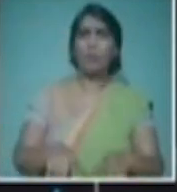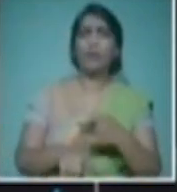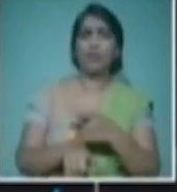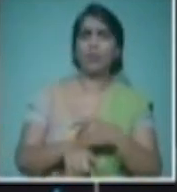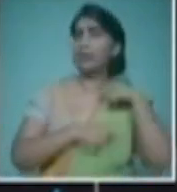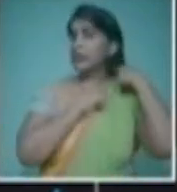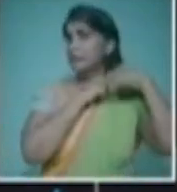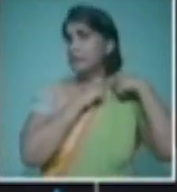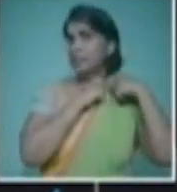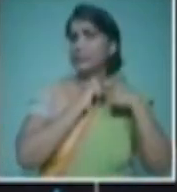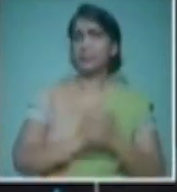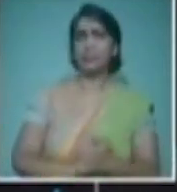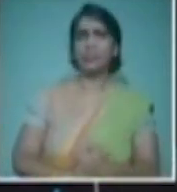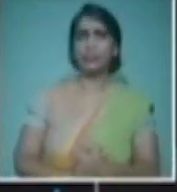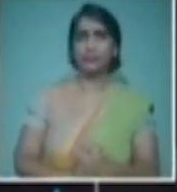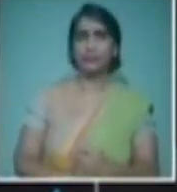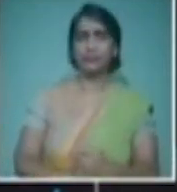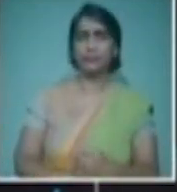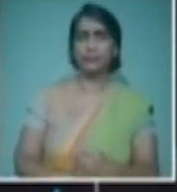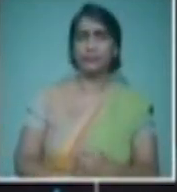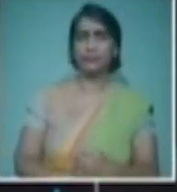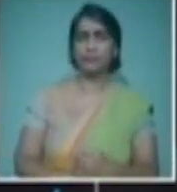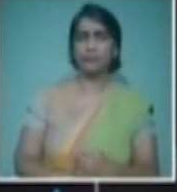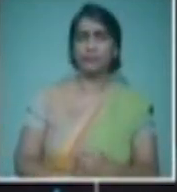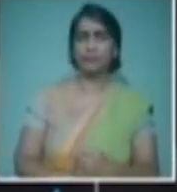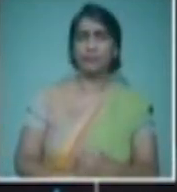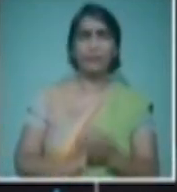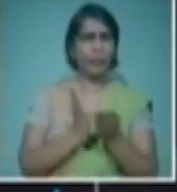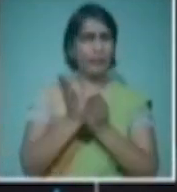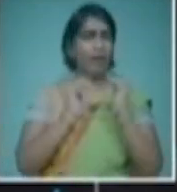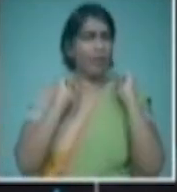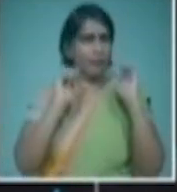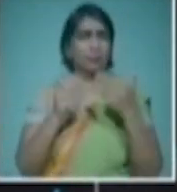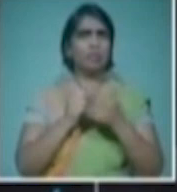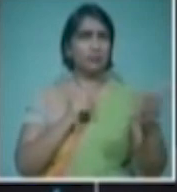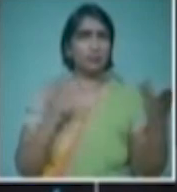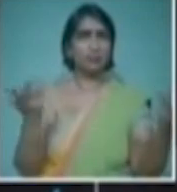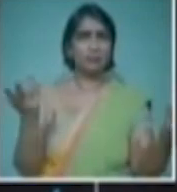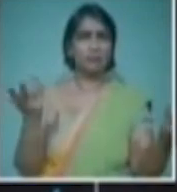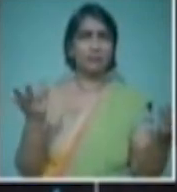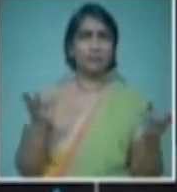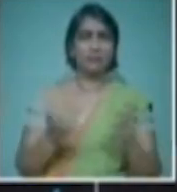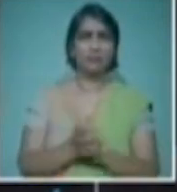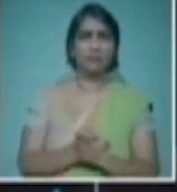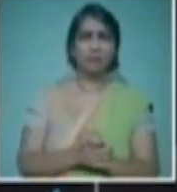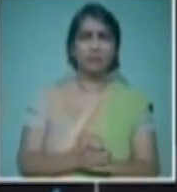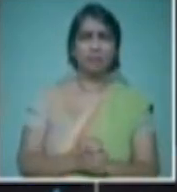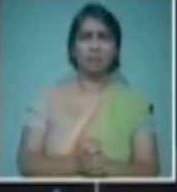බැඳලා වහම පිට කරන්න ඔක්කොද මේ කරුණාකර විනය කරකව හැසිරෙන්න